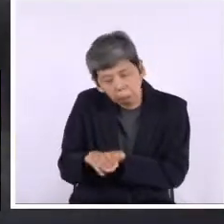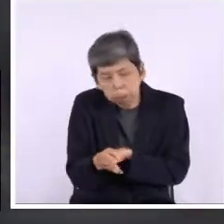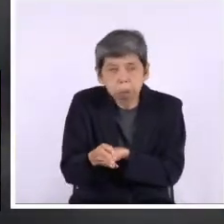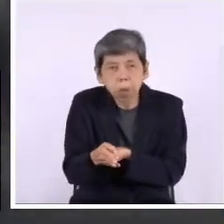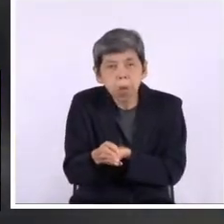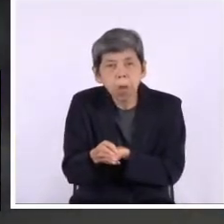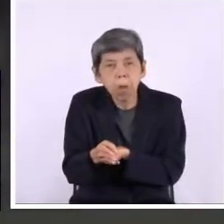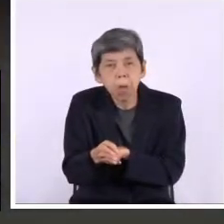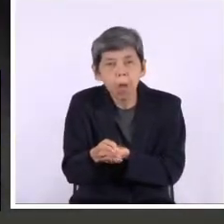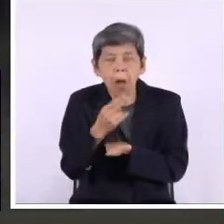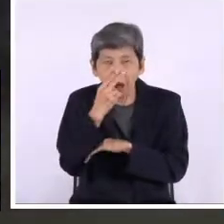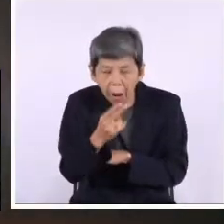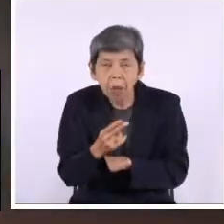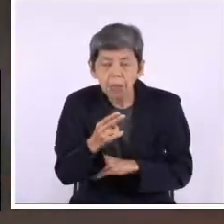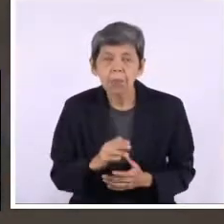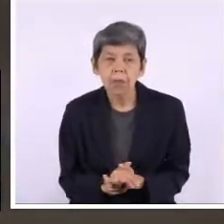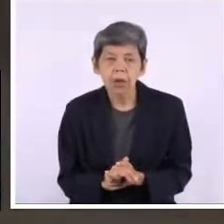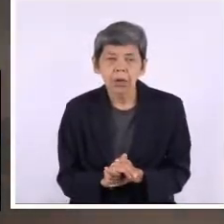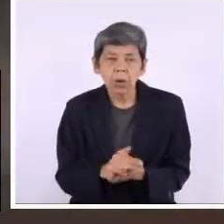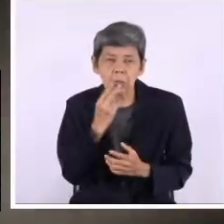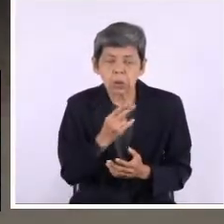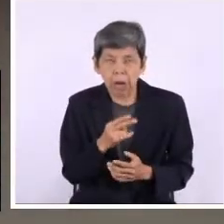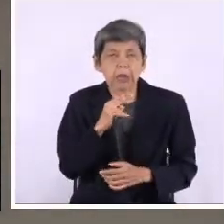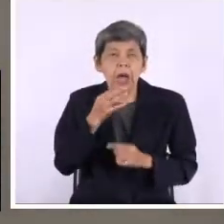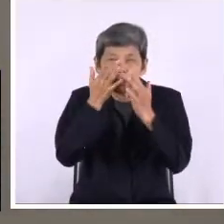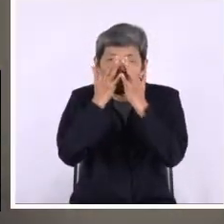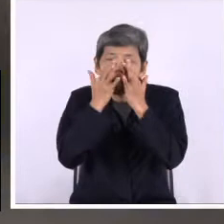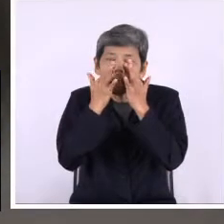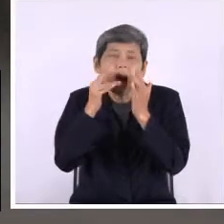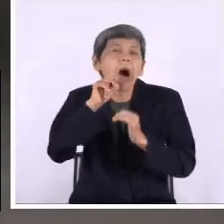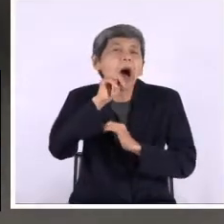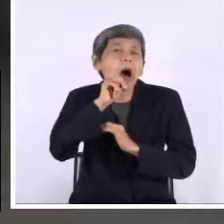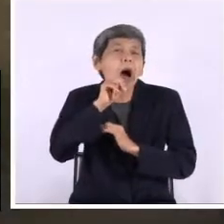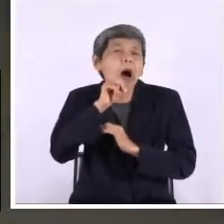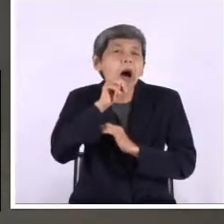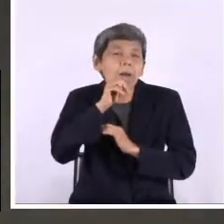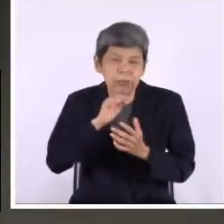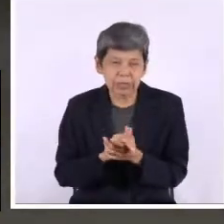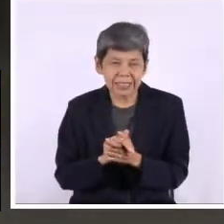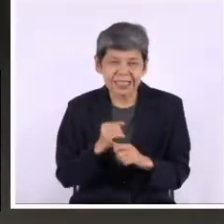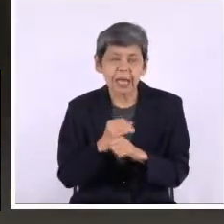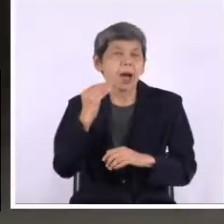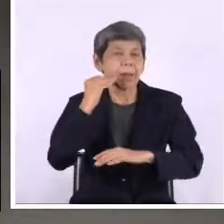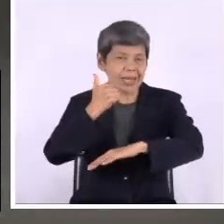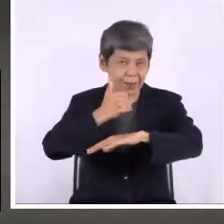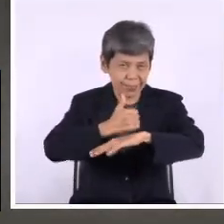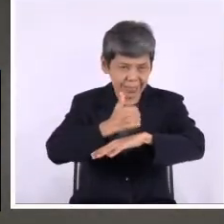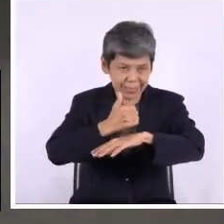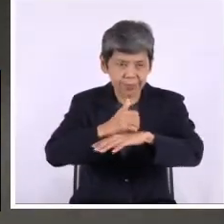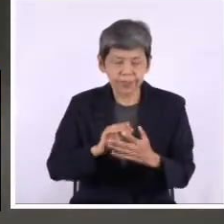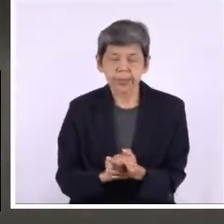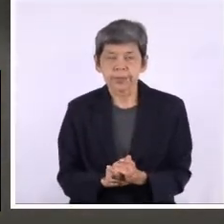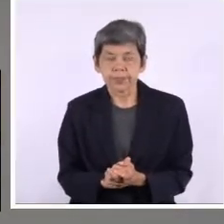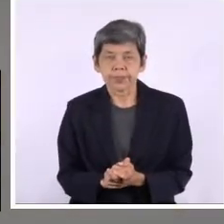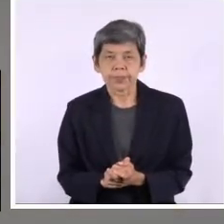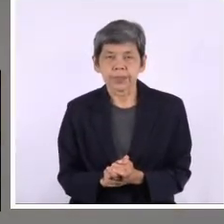บริเวณหาดแหลมโต๊ะชัยนะและสภาพคือเจอน้ำตาไหลนี่ชาวบ้านทางกำนันผู้ใหญ่บ้านอับดุลรอหินปูน